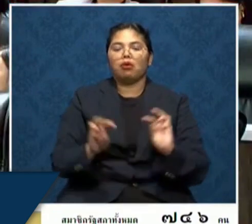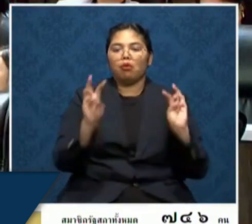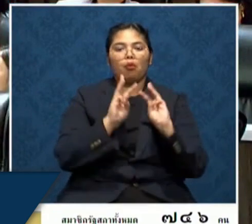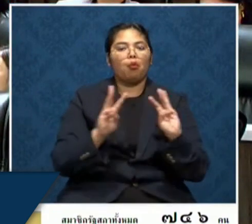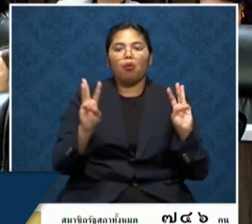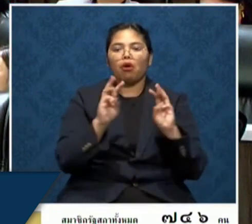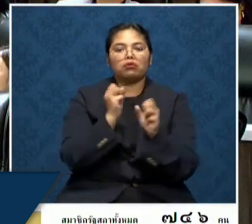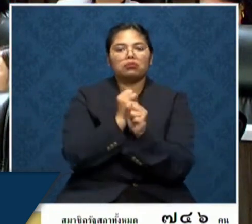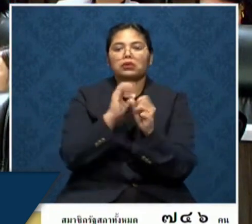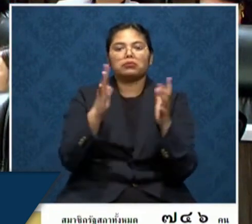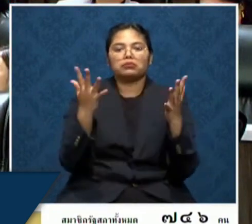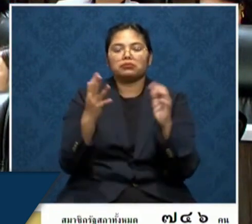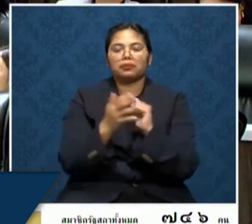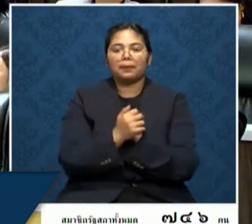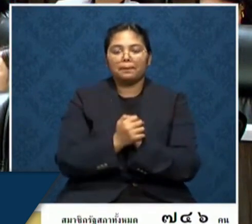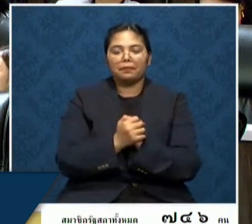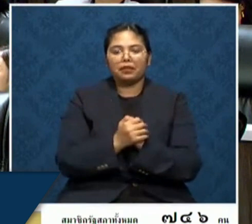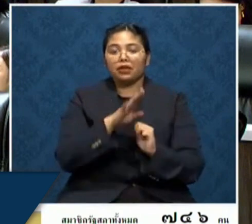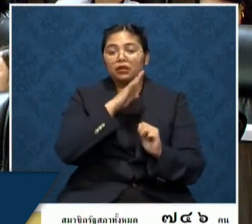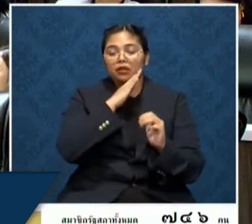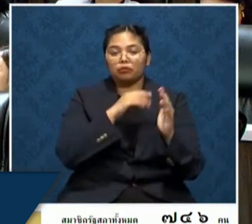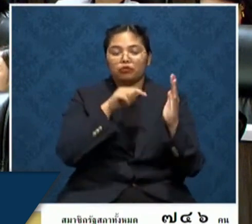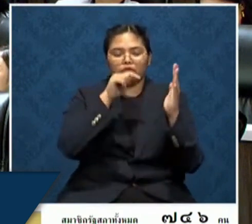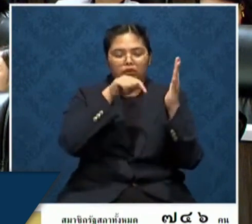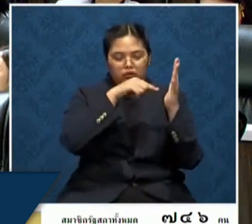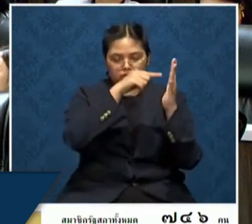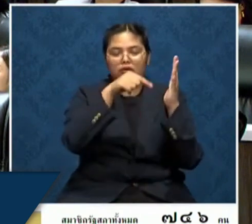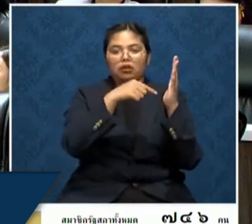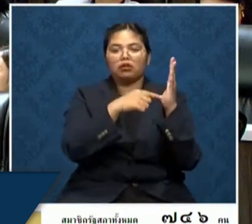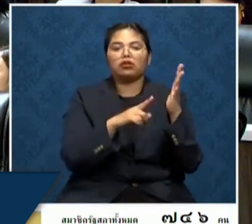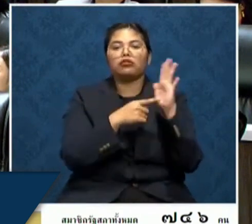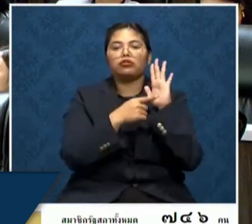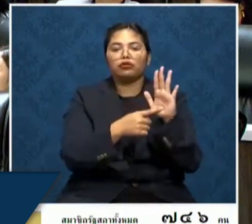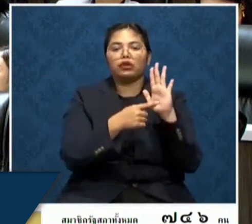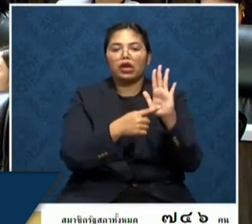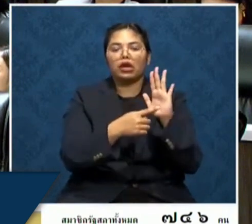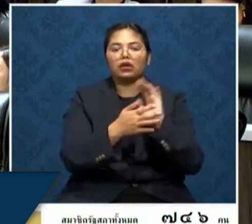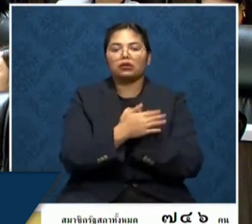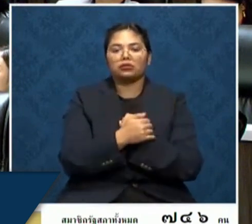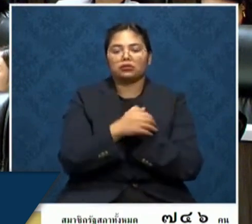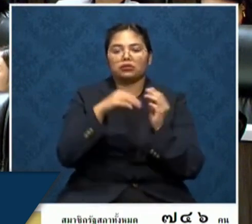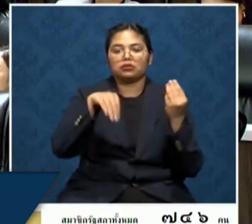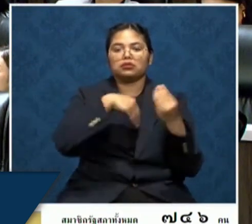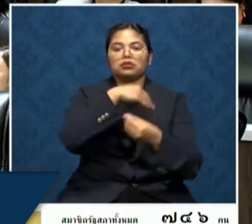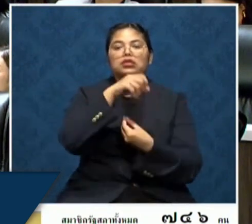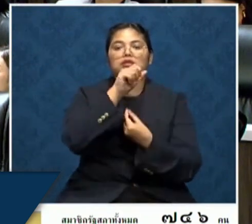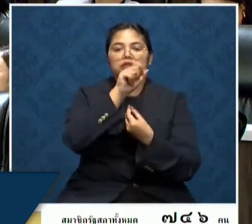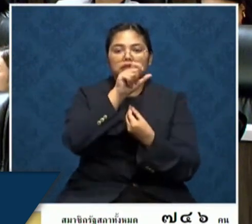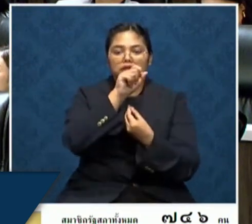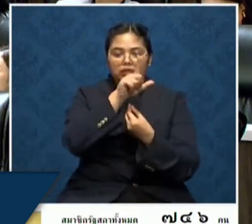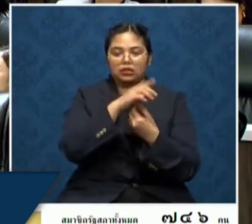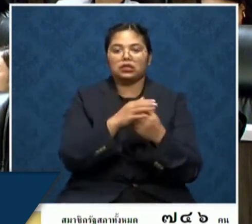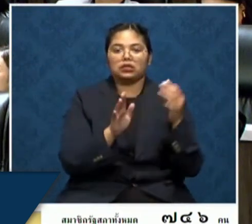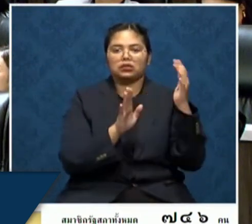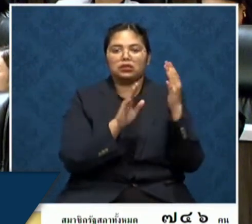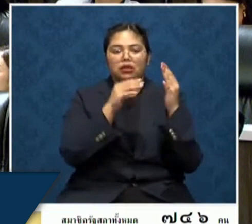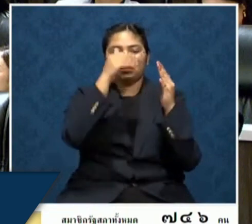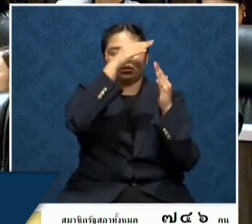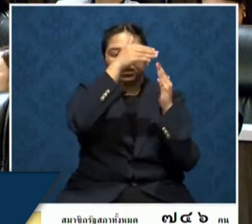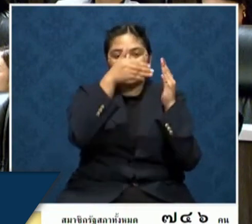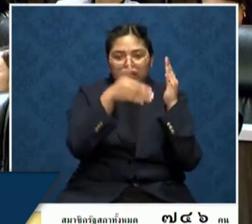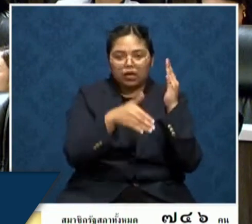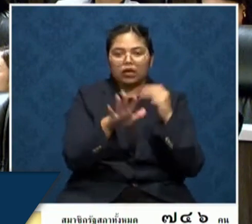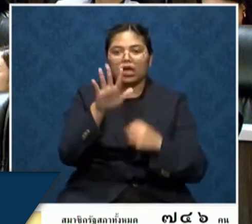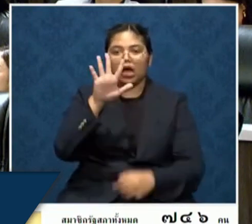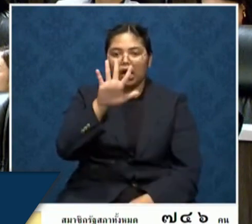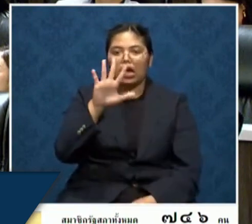นอกจากนี้หากเจาะไปที่เขตเศรษฐกิจพิเศษบางแห่งเช่นเขตเศรษฐกิจพิเศษชายแดนผ่านมา7ปีใช้งบไปมากกว่า 50,000 ล้